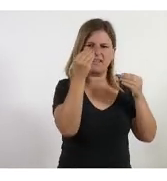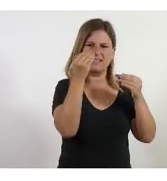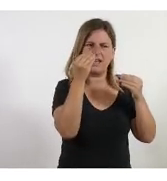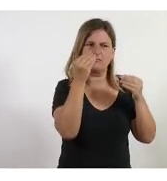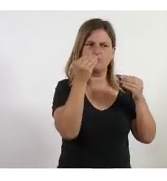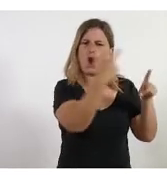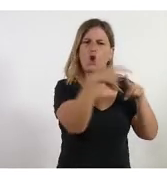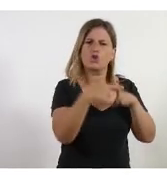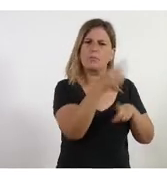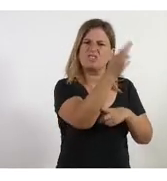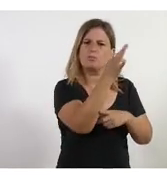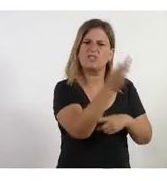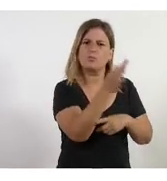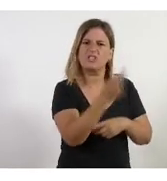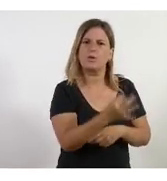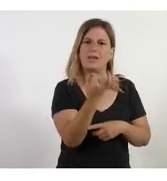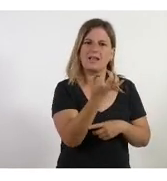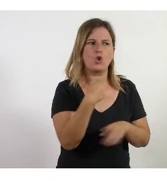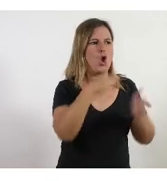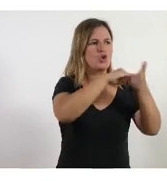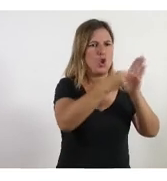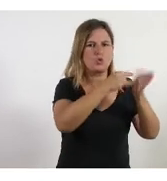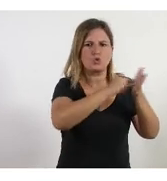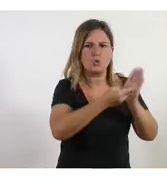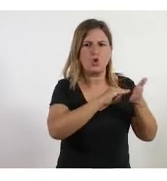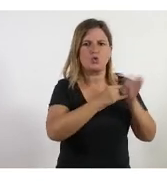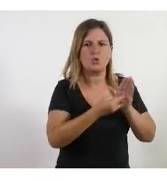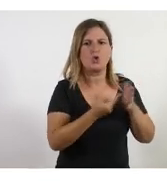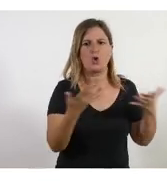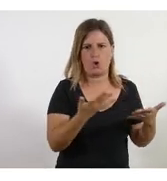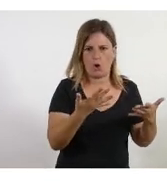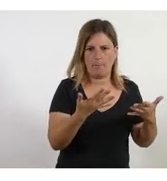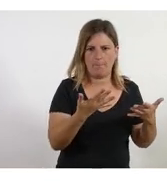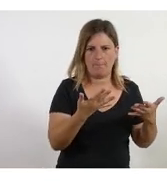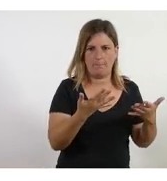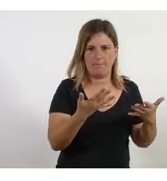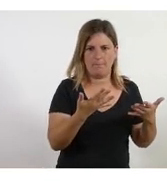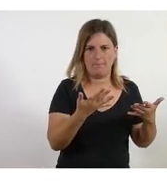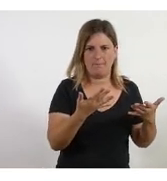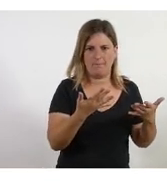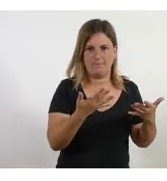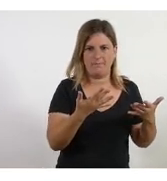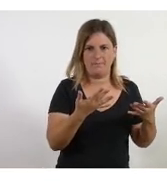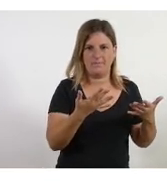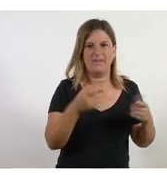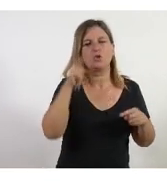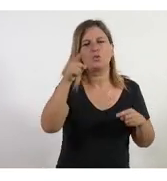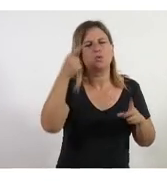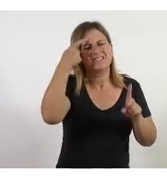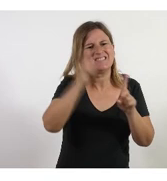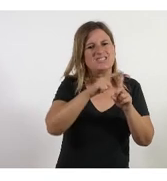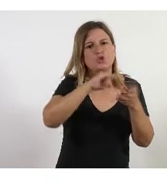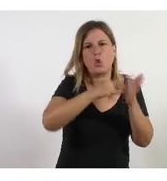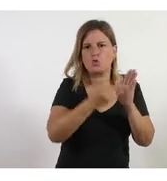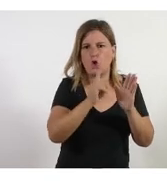i solucions que estiguin a la teva mà en aquests escenaris possibles. No vull que et fixis en la solució, vull que et fixis